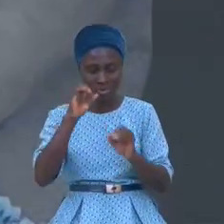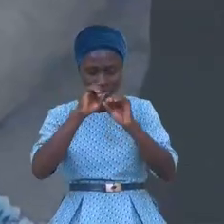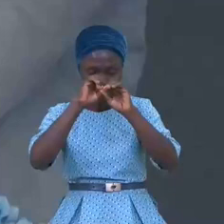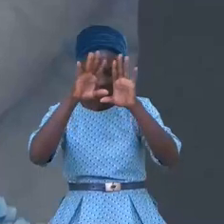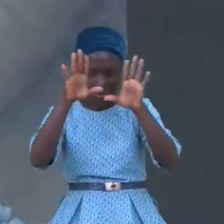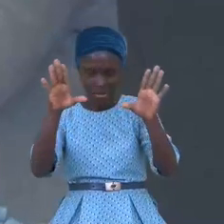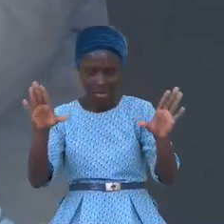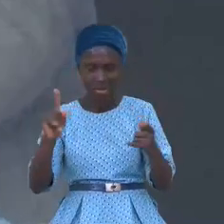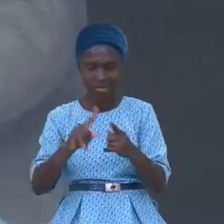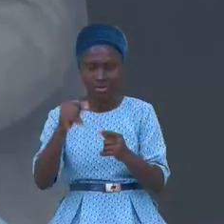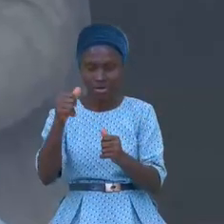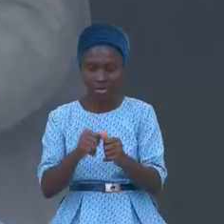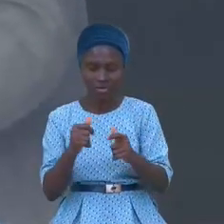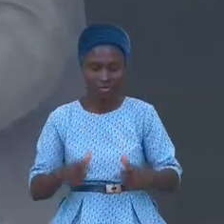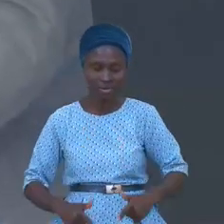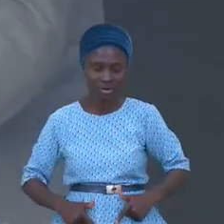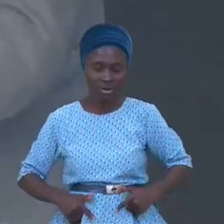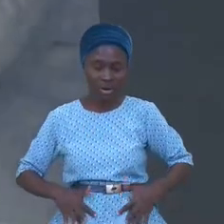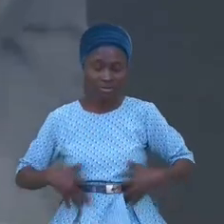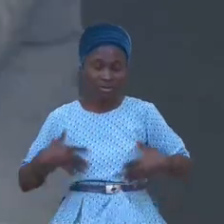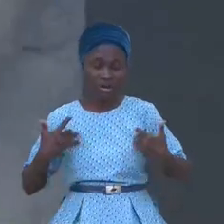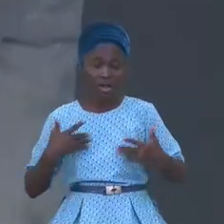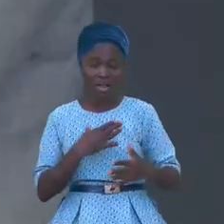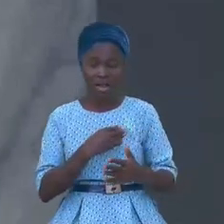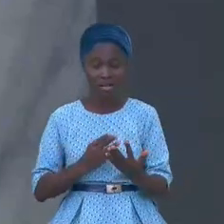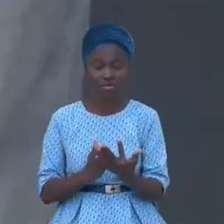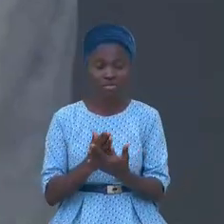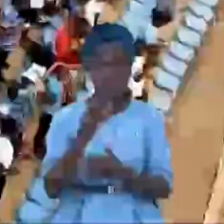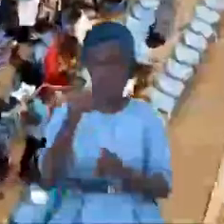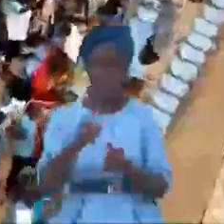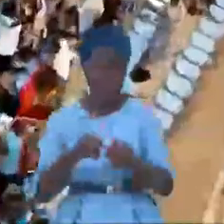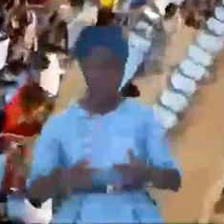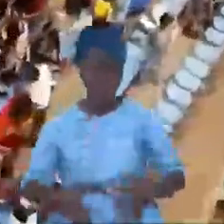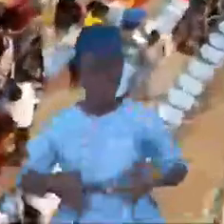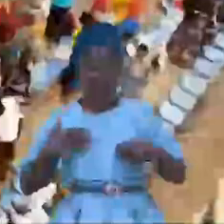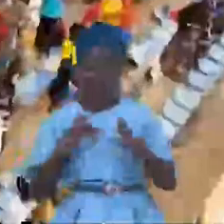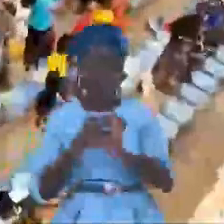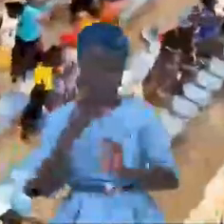dans chaque vie et à travers chaque vie au nom de Jésus.